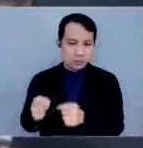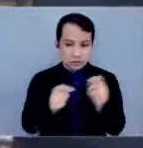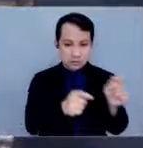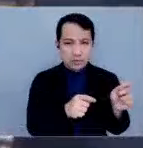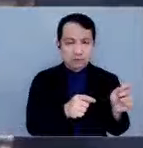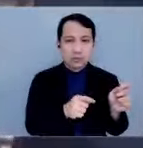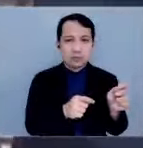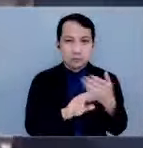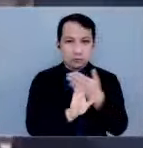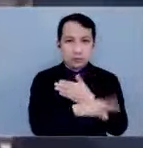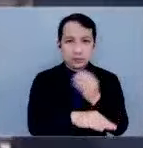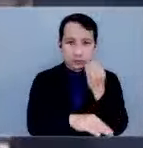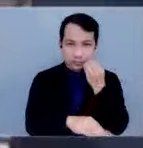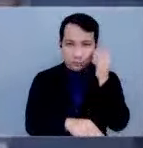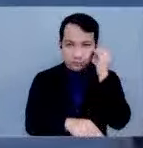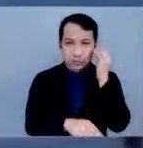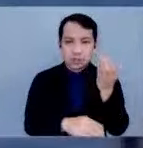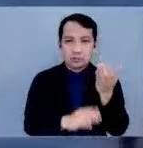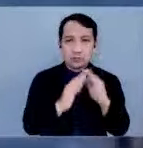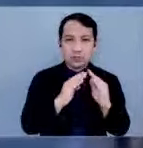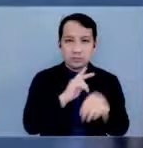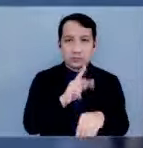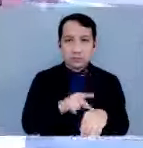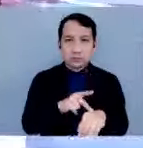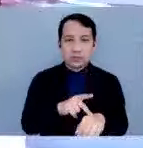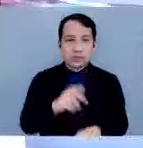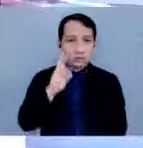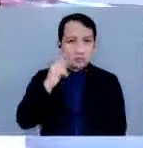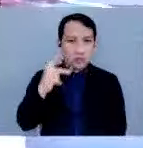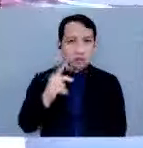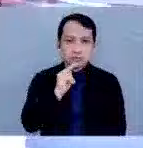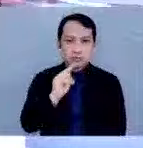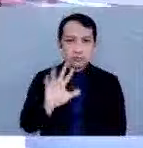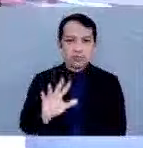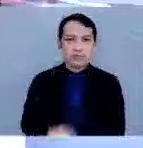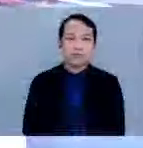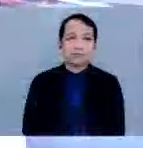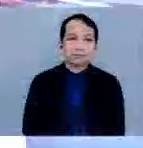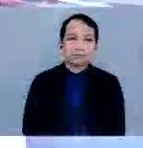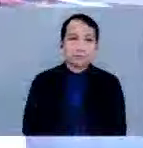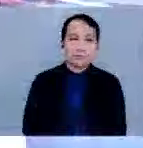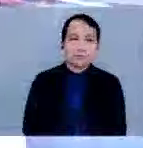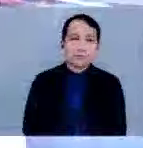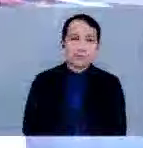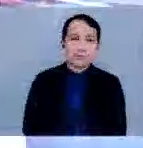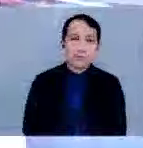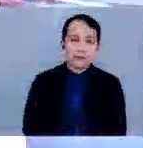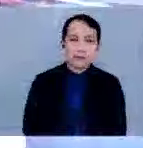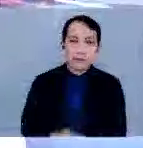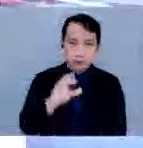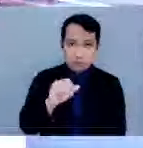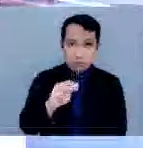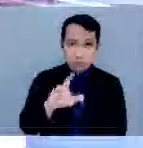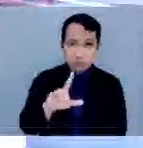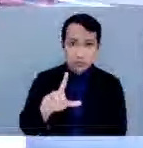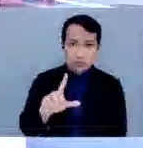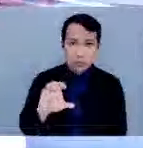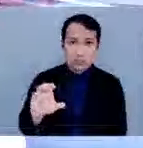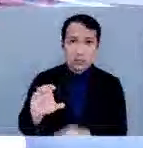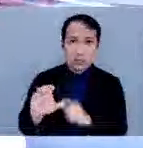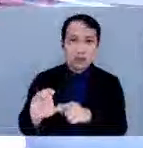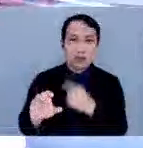Nagbabalita mula sa frontline, Rainiel Pawid, News 5. Pinag-aaralan ng COMELEC na idaos sa mga mall ang botohan